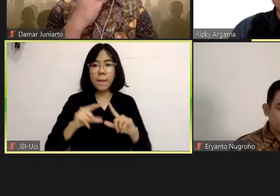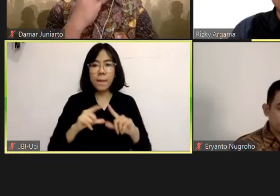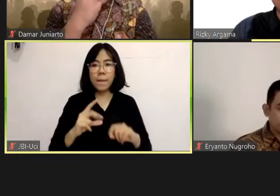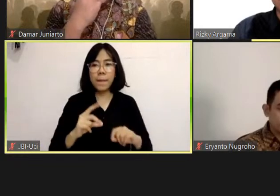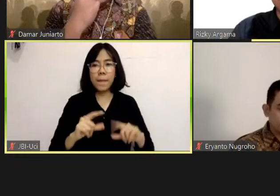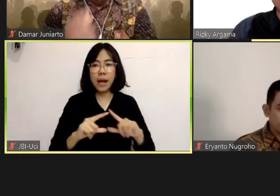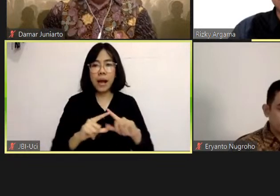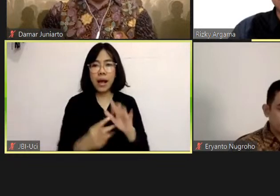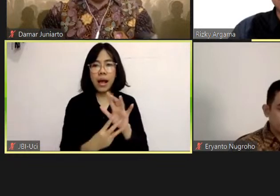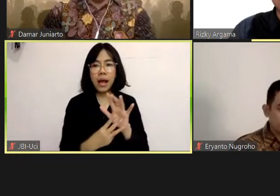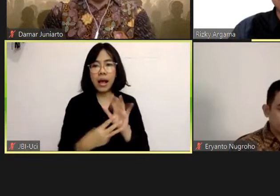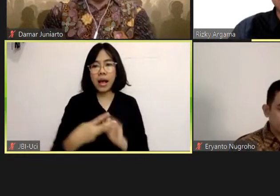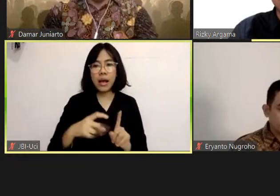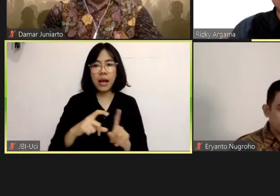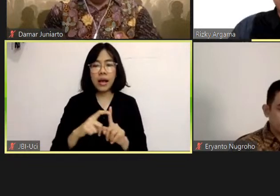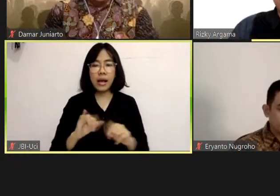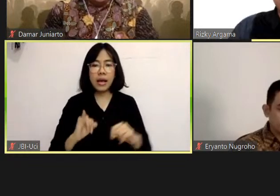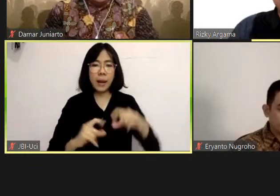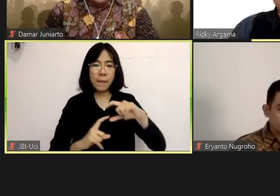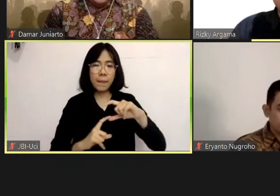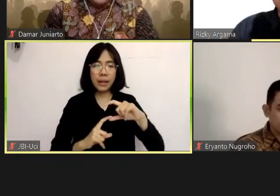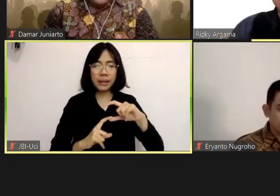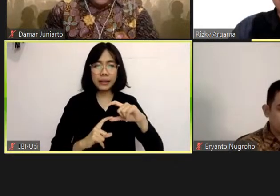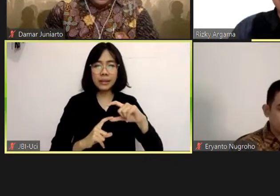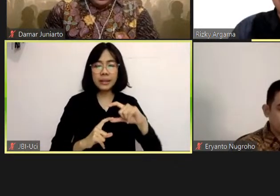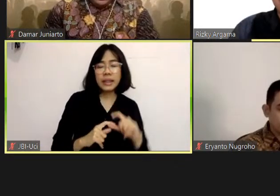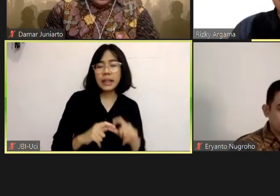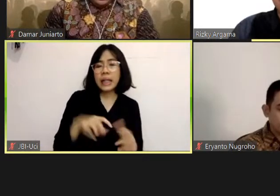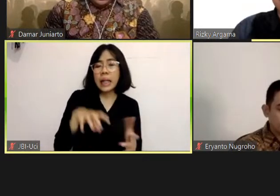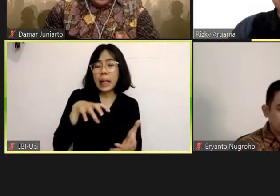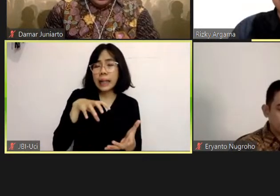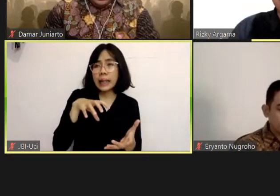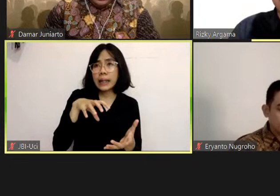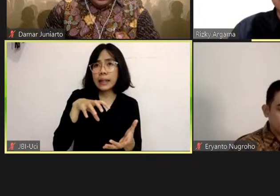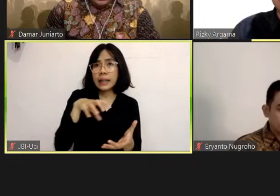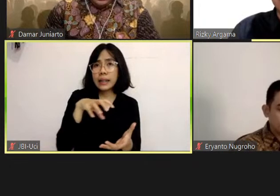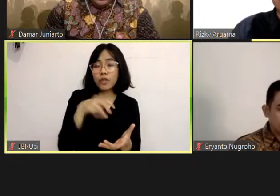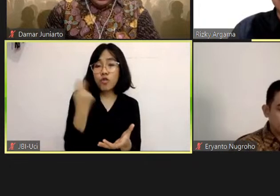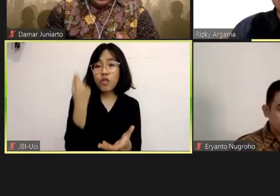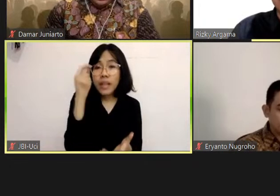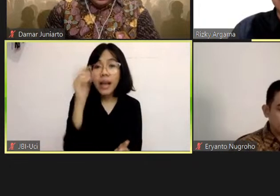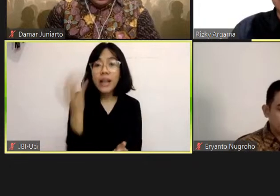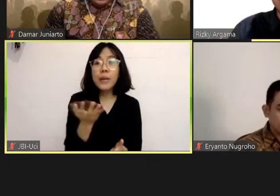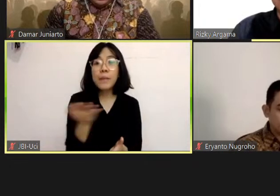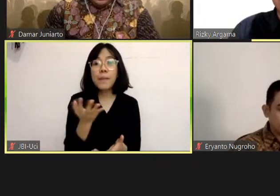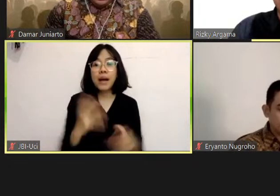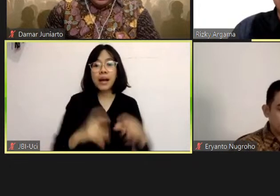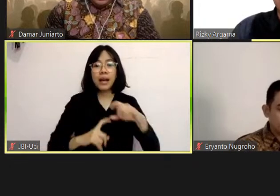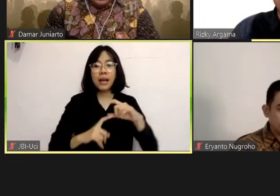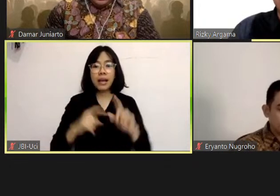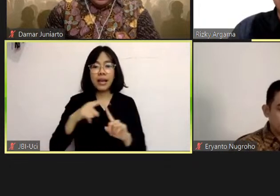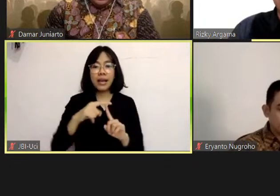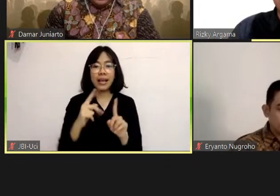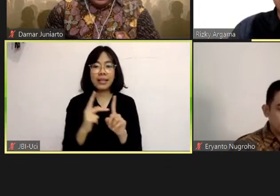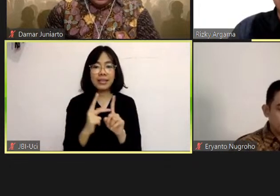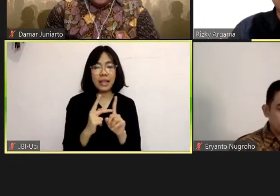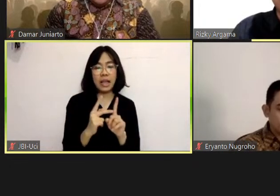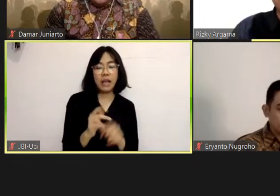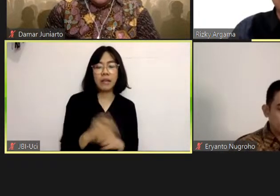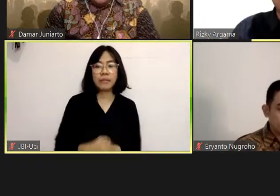saat ini di Majelis Tinggi Hukum Indonesia Jentera. Paramedis jalanan berdasarkan yang tertulis di akun